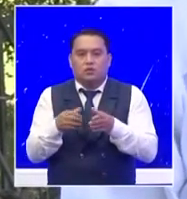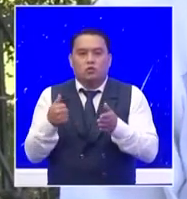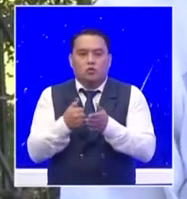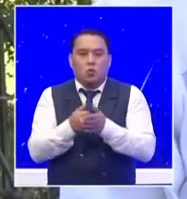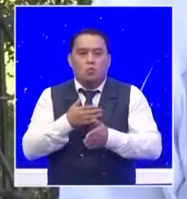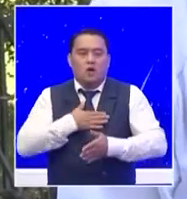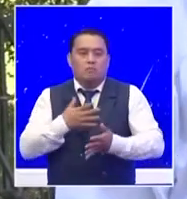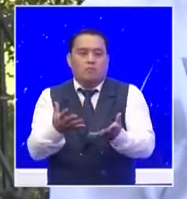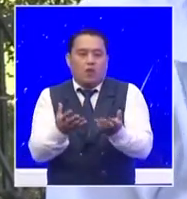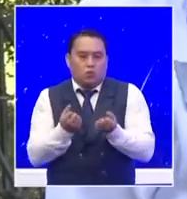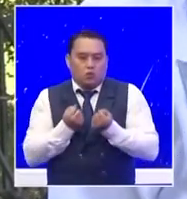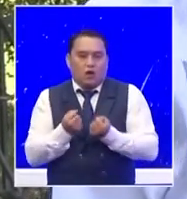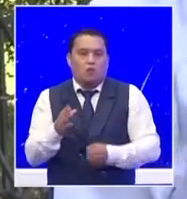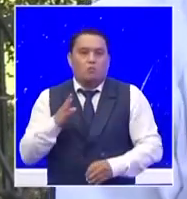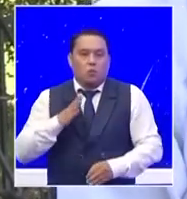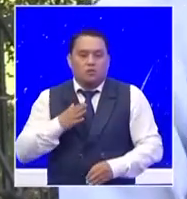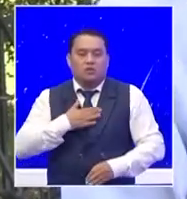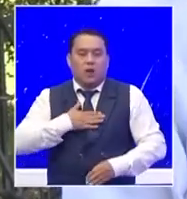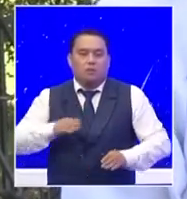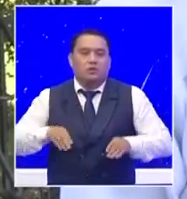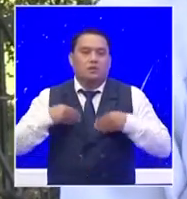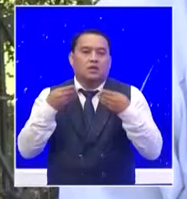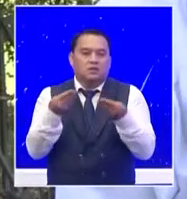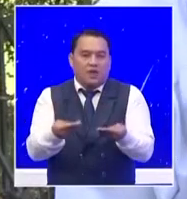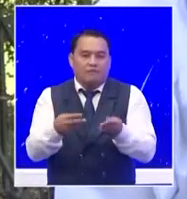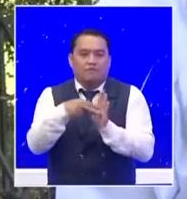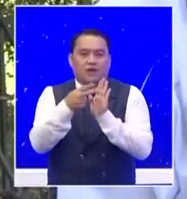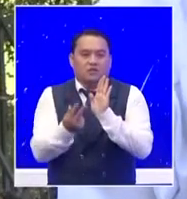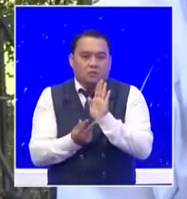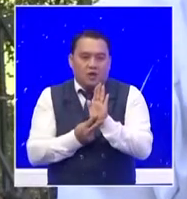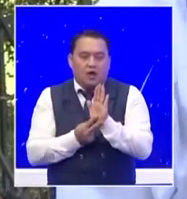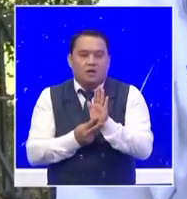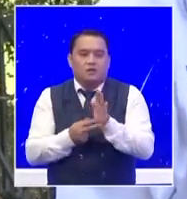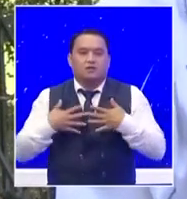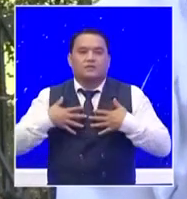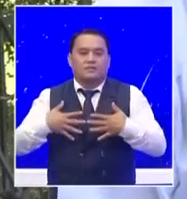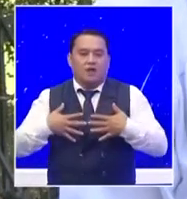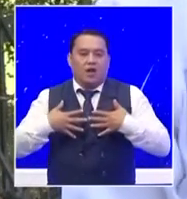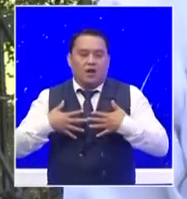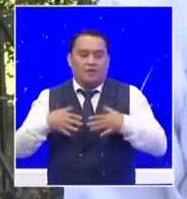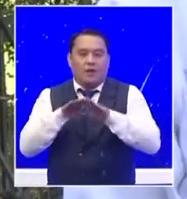мы тоже получали гуманитарную помощь. Нам предоставили 18 концентраторов.